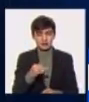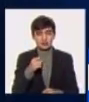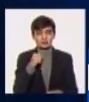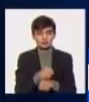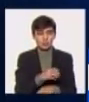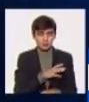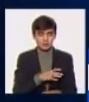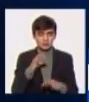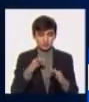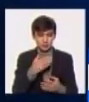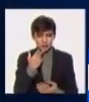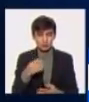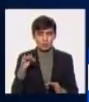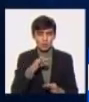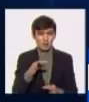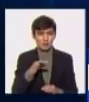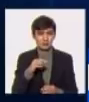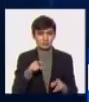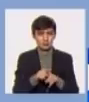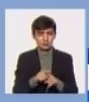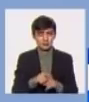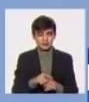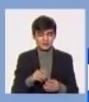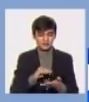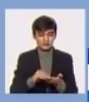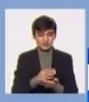остановили, неправильно где-то составляет протокол.